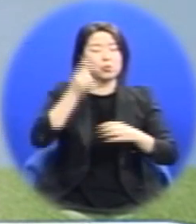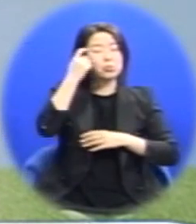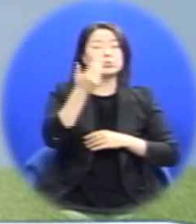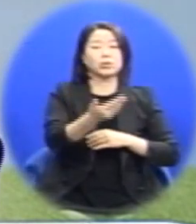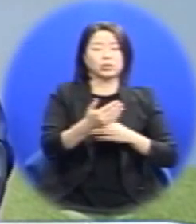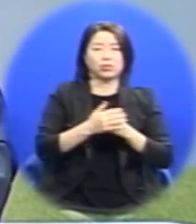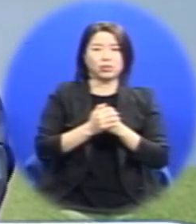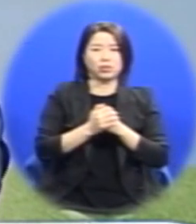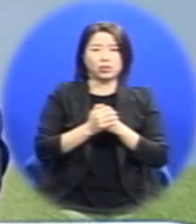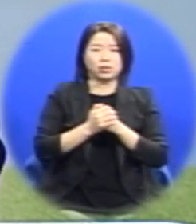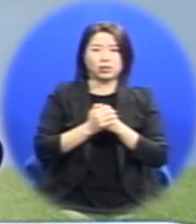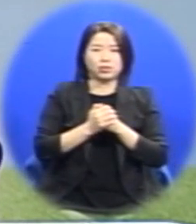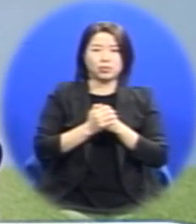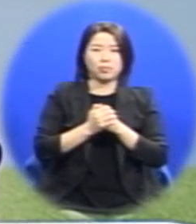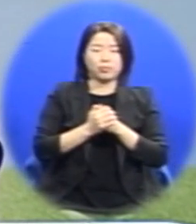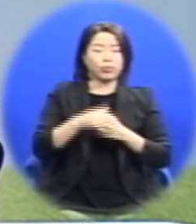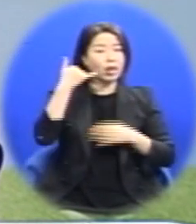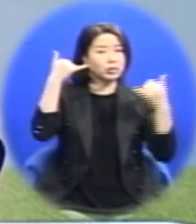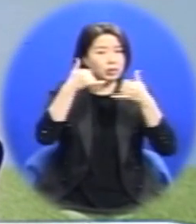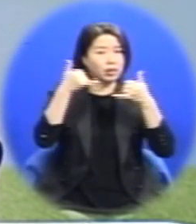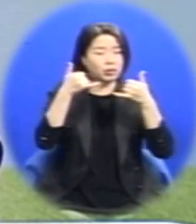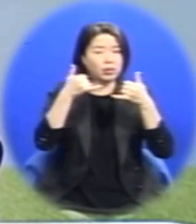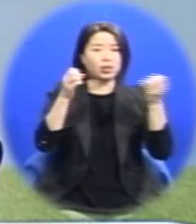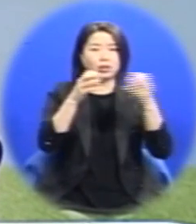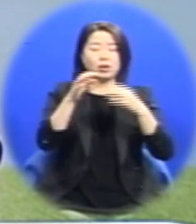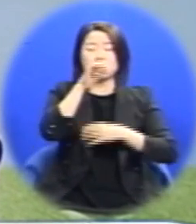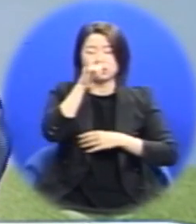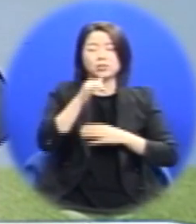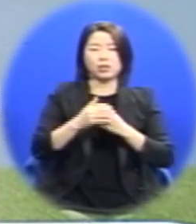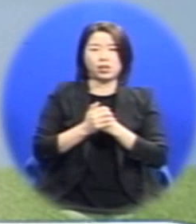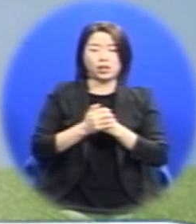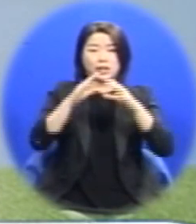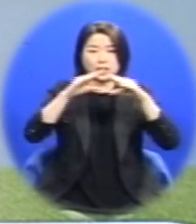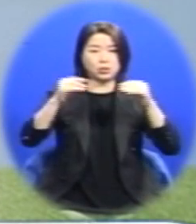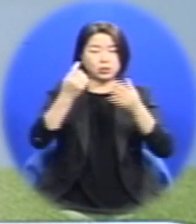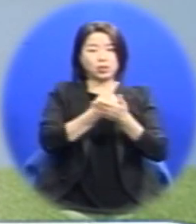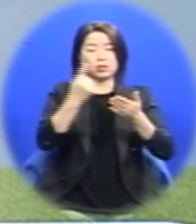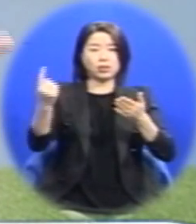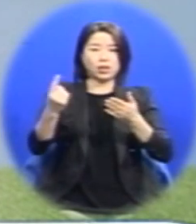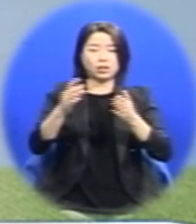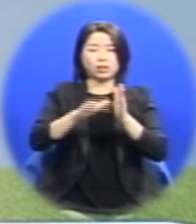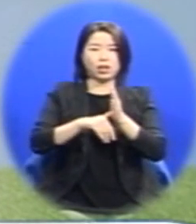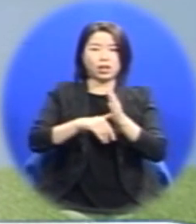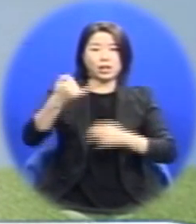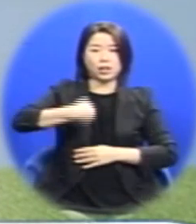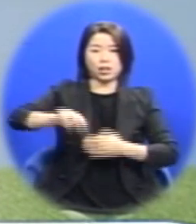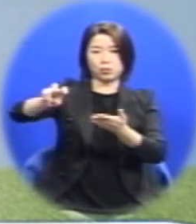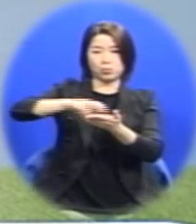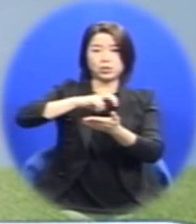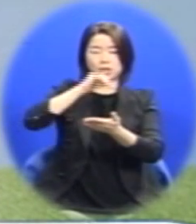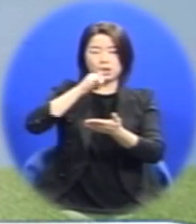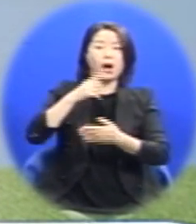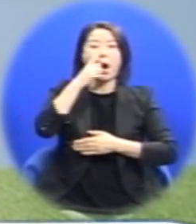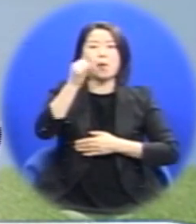괜찮겠느냐고 그렇게 전화로 의논을 했죠. 이집트를 떠나면서 저희 딸이 문자를 보냈어요.